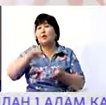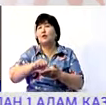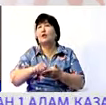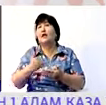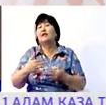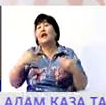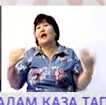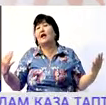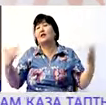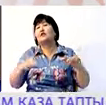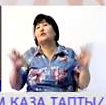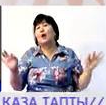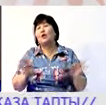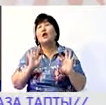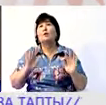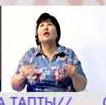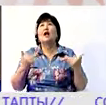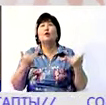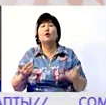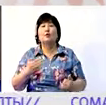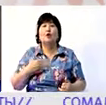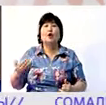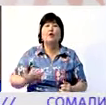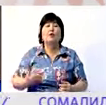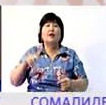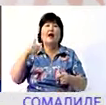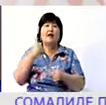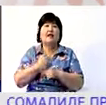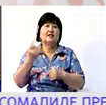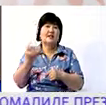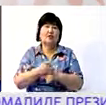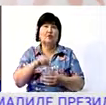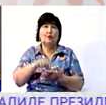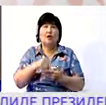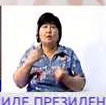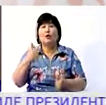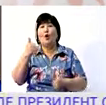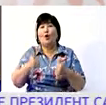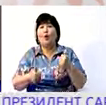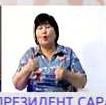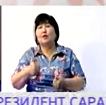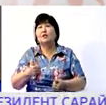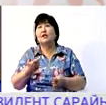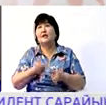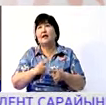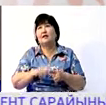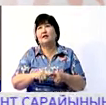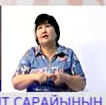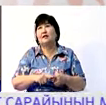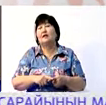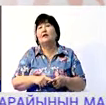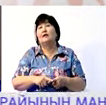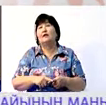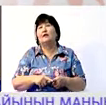сырнай аспабымен орындаймын, бірақ енді бүгін мен өмірімде алғашқы рет десем болады. Мынау конкурс деген, жарыс деген